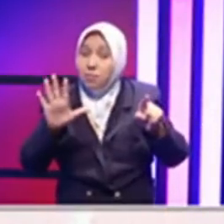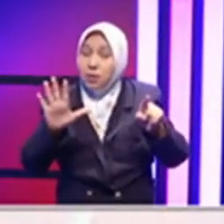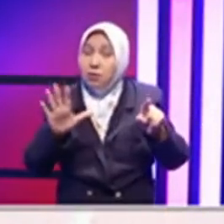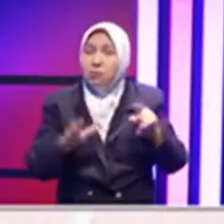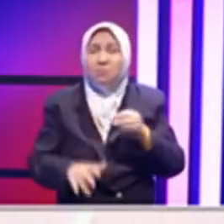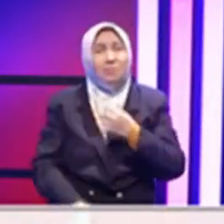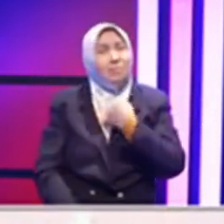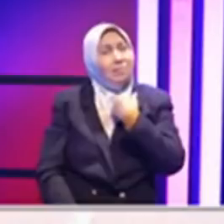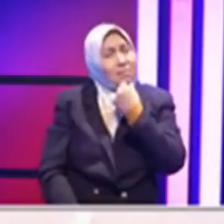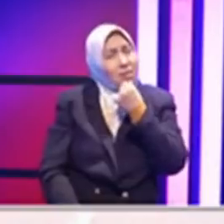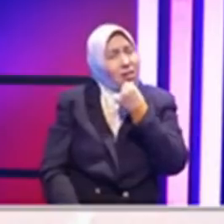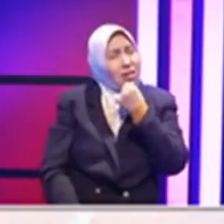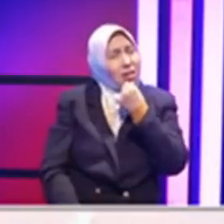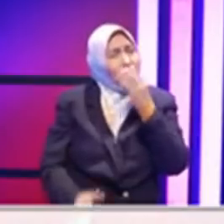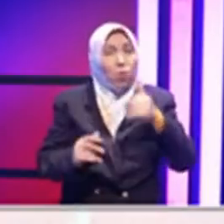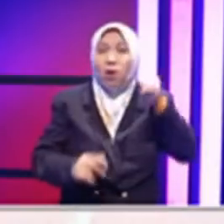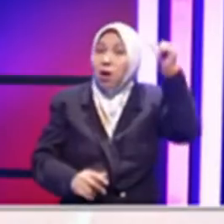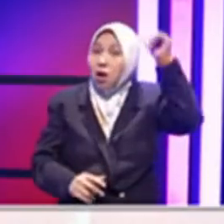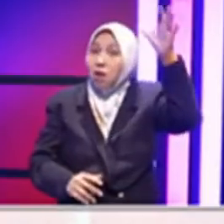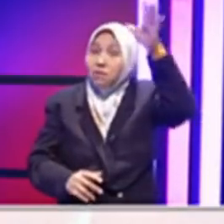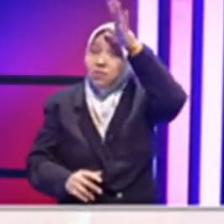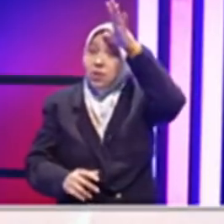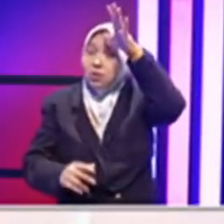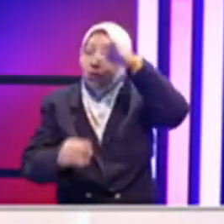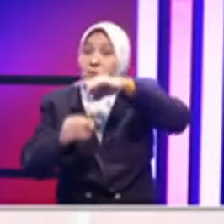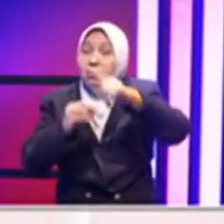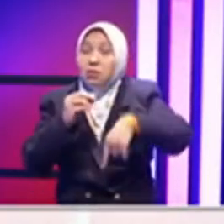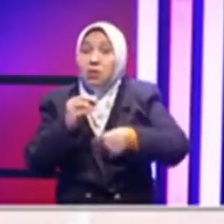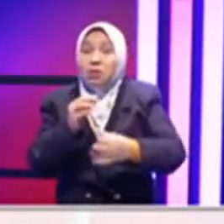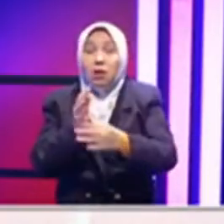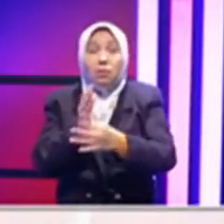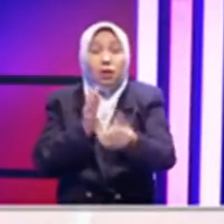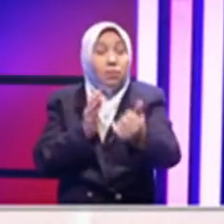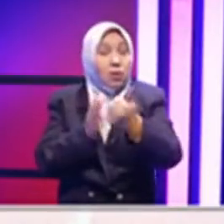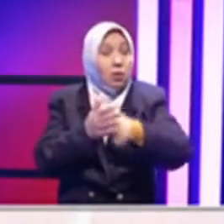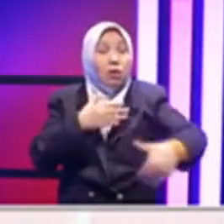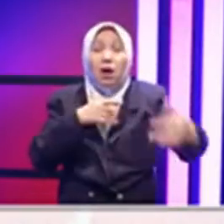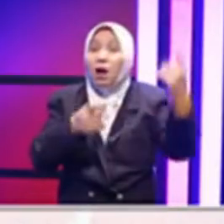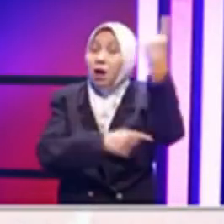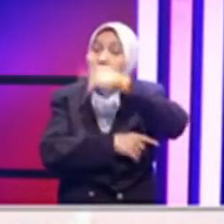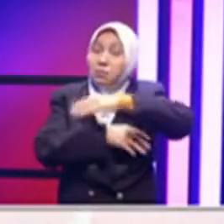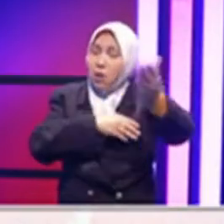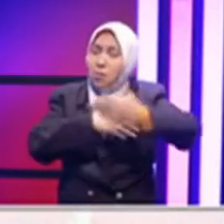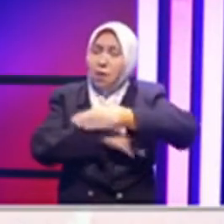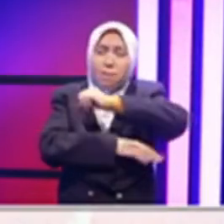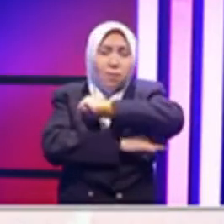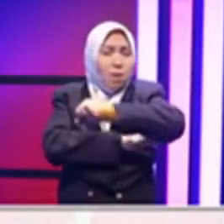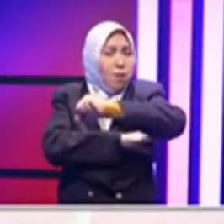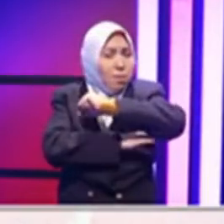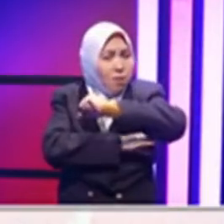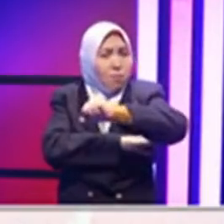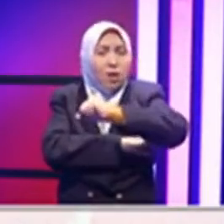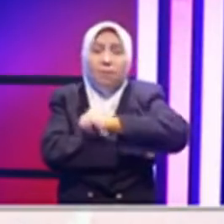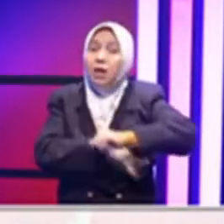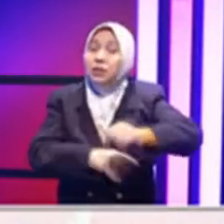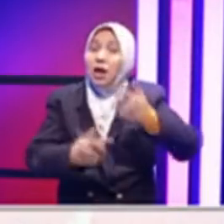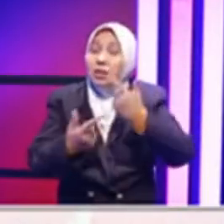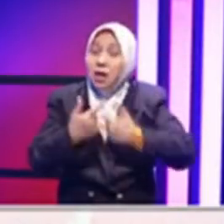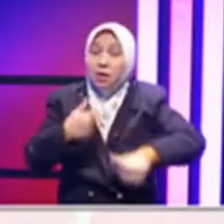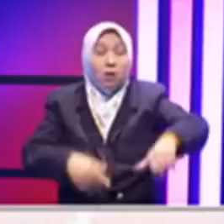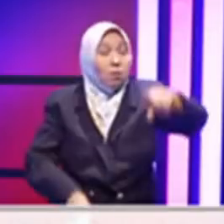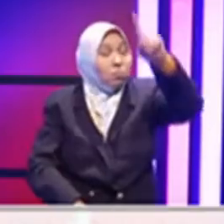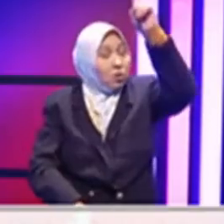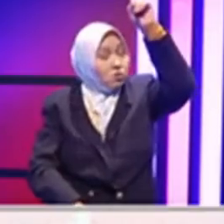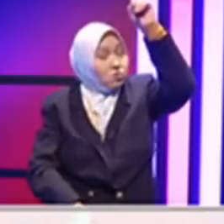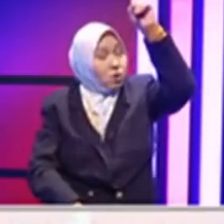kehairanan orang kafir atas risalah dan hari pengembalian serta bantahannya, iaitu bantahan daripada Allah